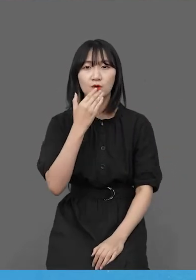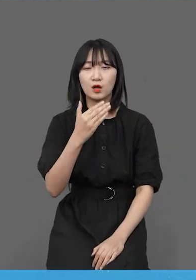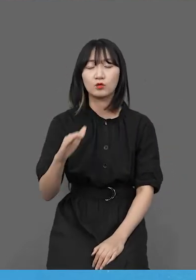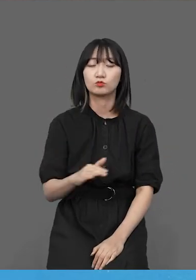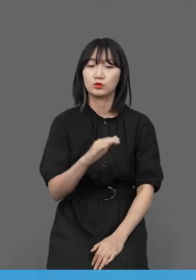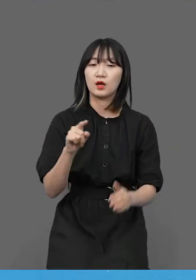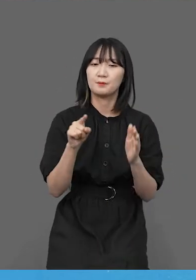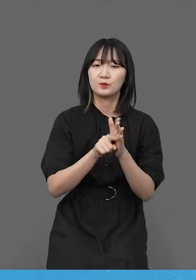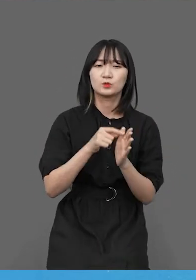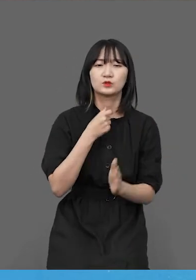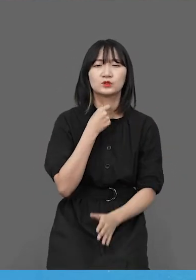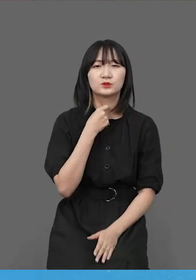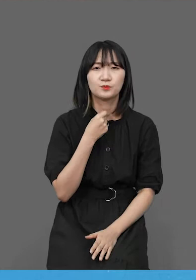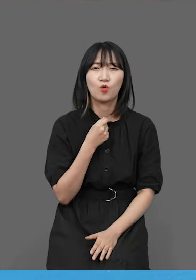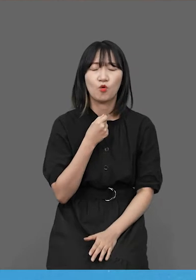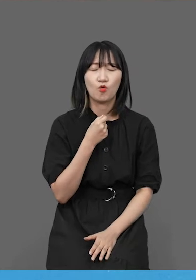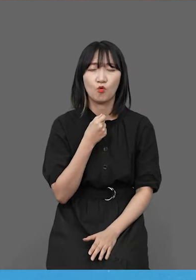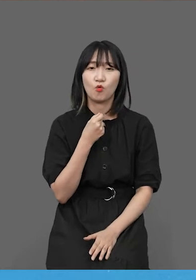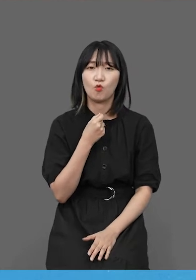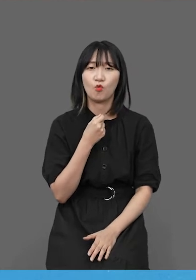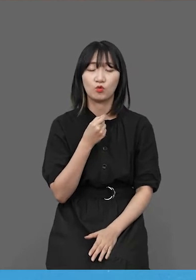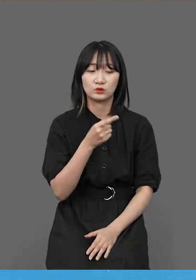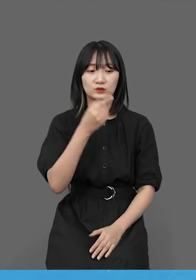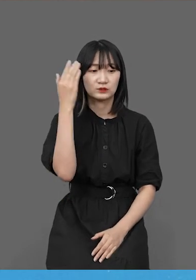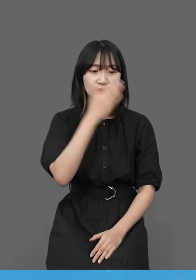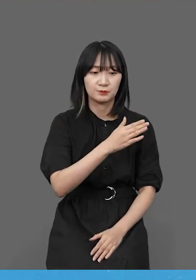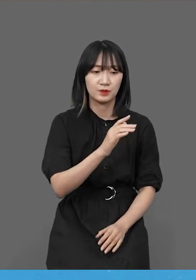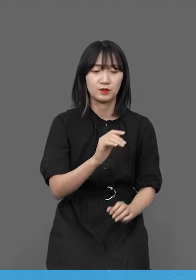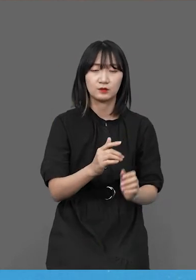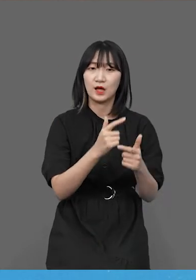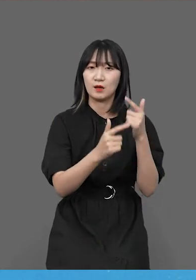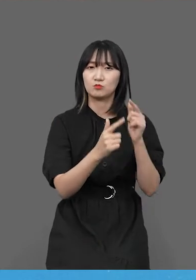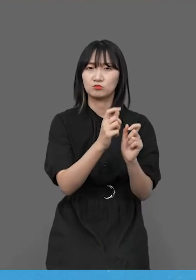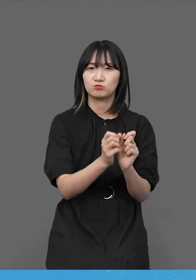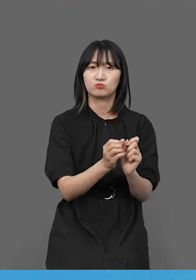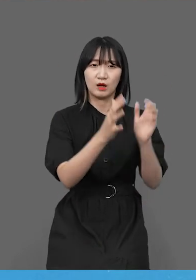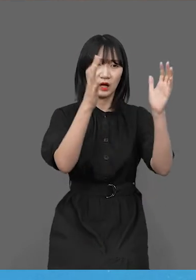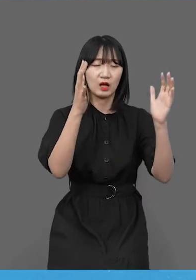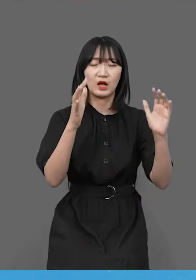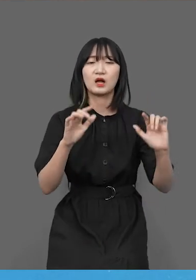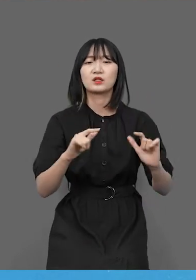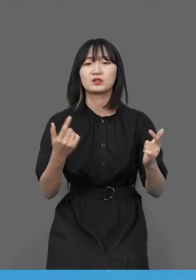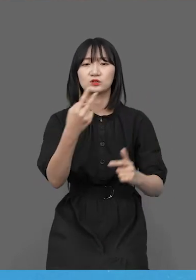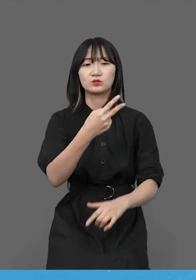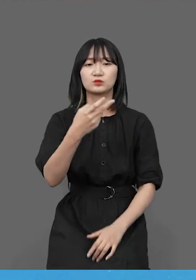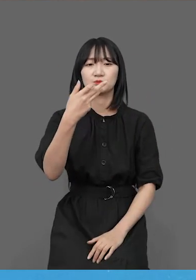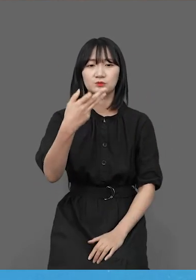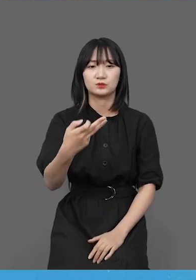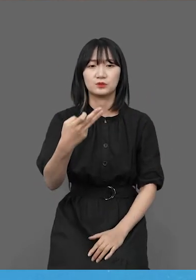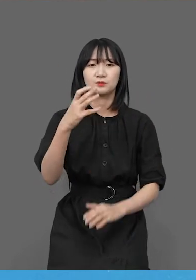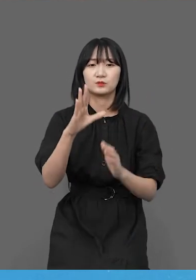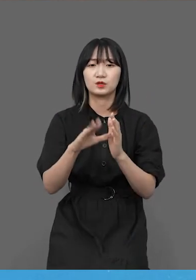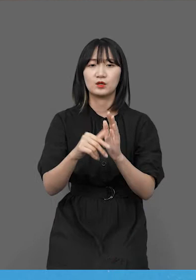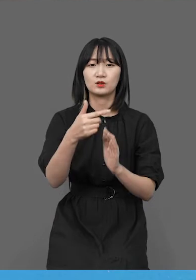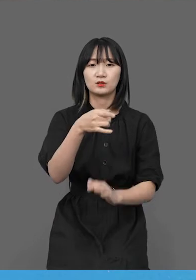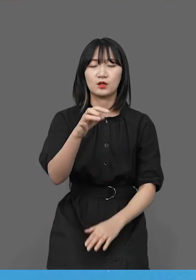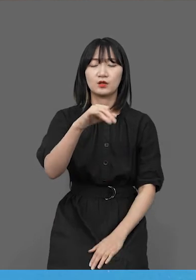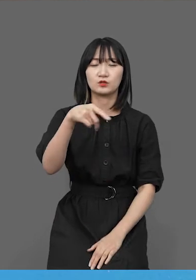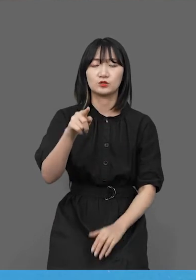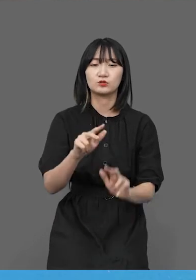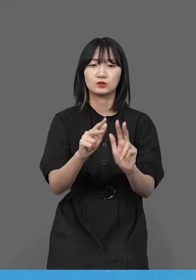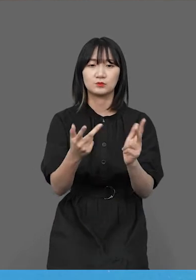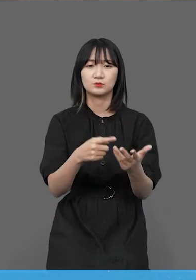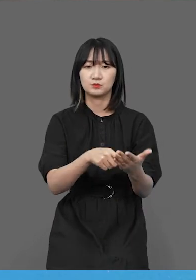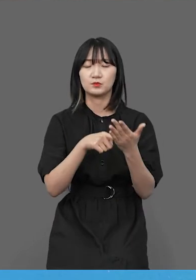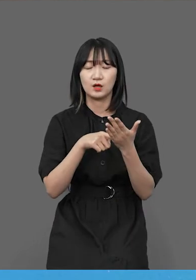우리들이 믿고 싶어하는 것처럼 깔끔하게 나무 모양으로 나오지 않는다. 2013년에 네이처에 발표된 밴더빌트